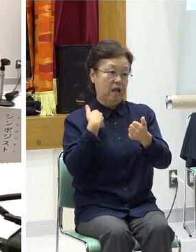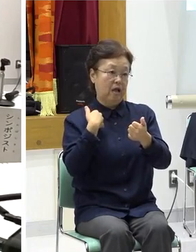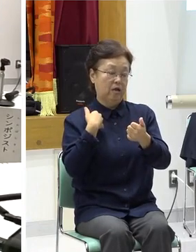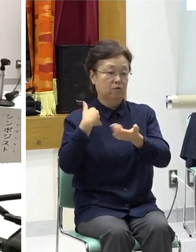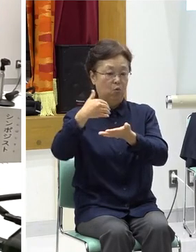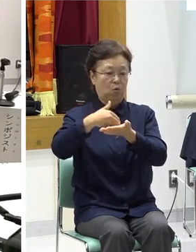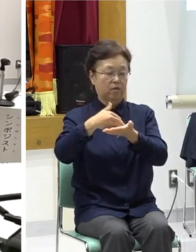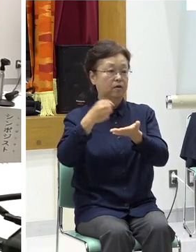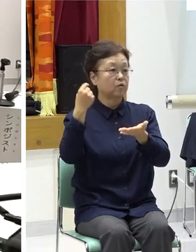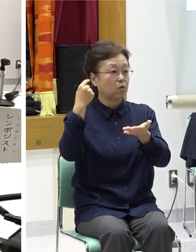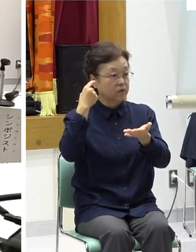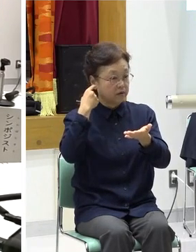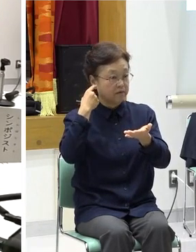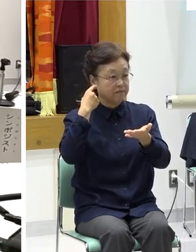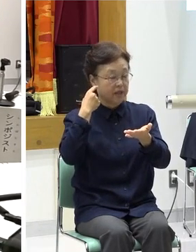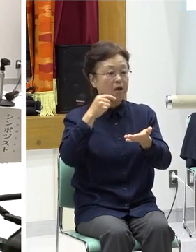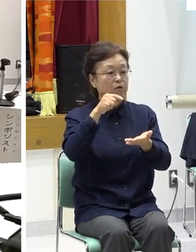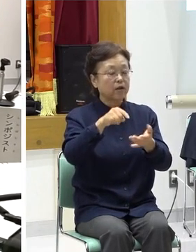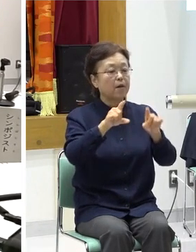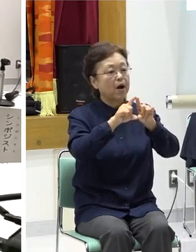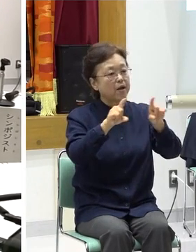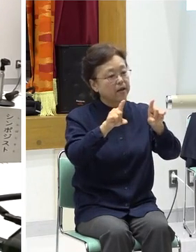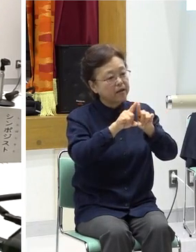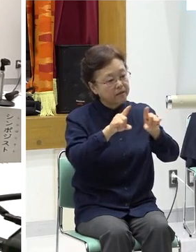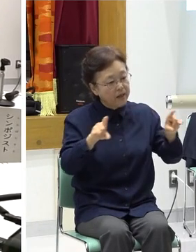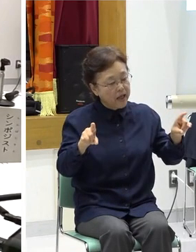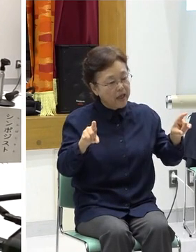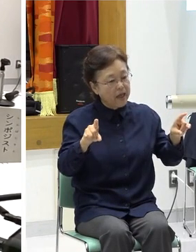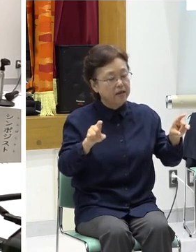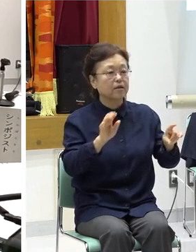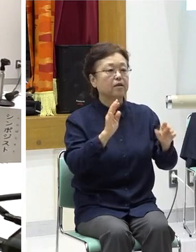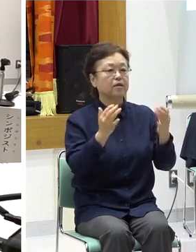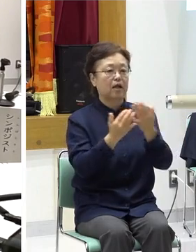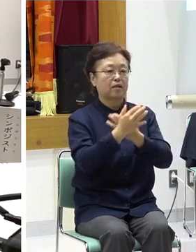こう当たり前の風景になっていけば、吹田の町はもっ